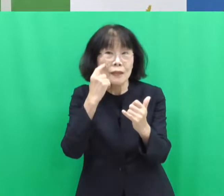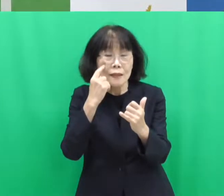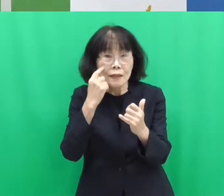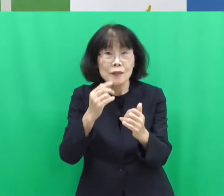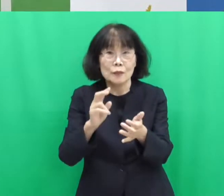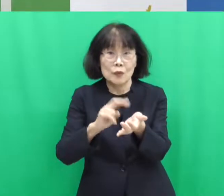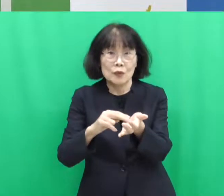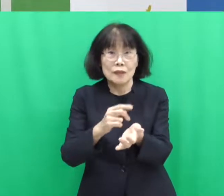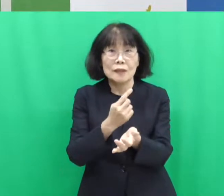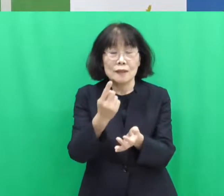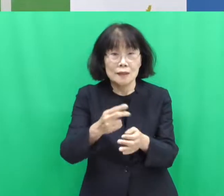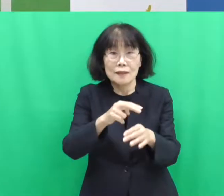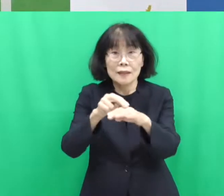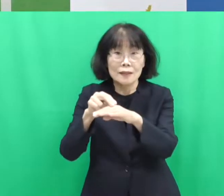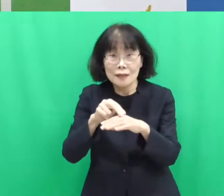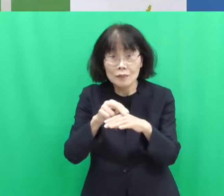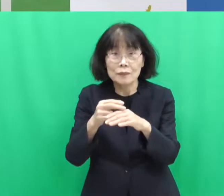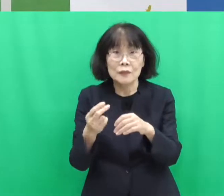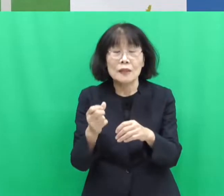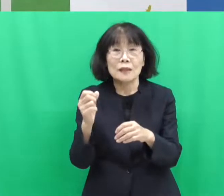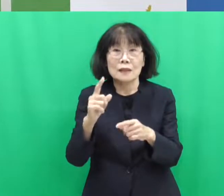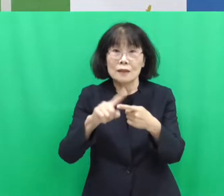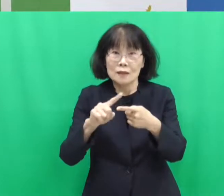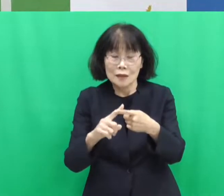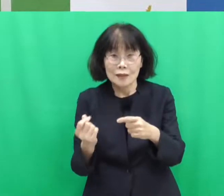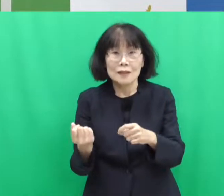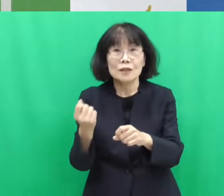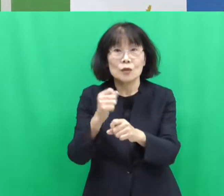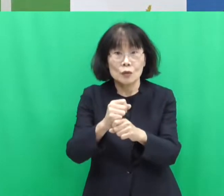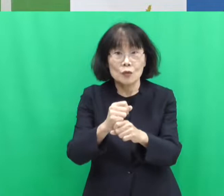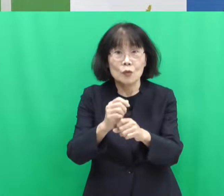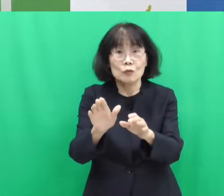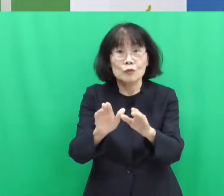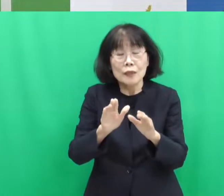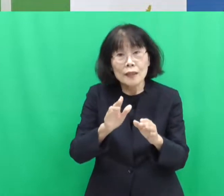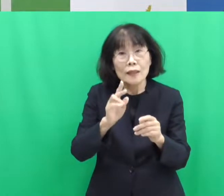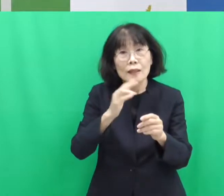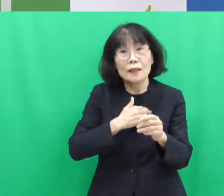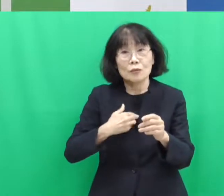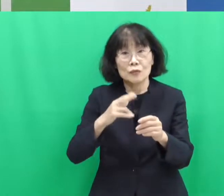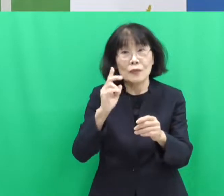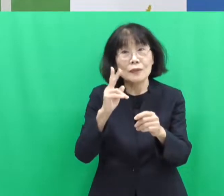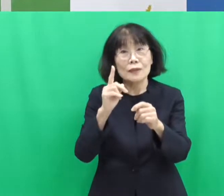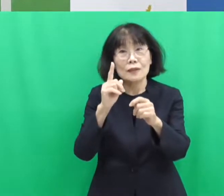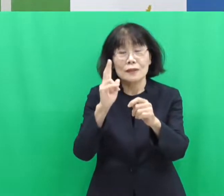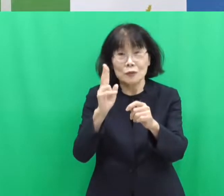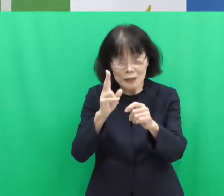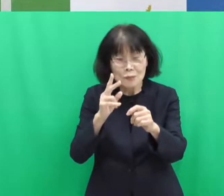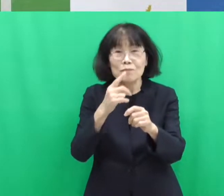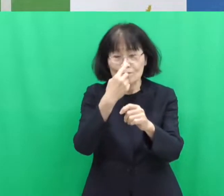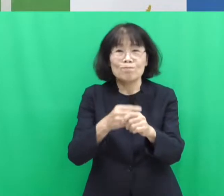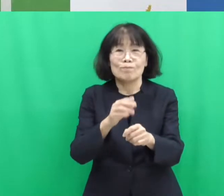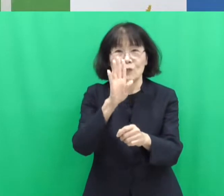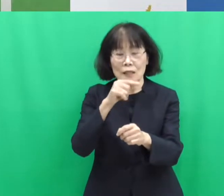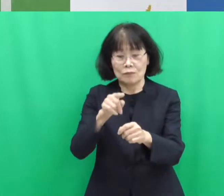に応じて適切な治療に踏み出していただくことを後押しするため、不妊検査の助成を始めるものでございます。